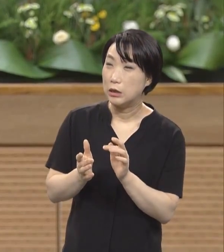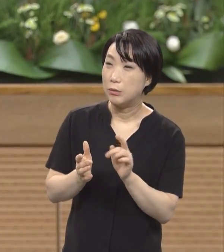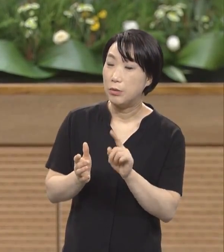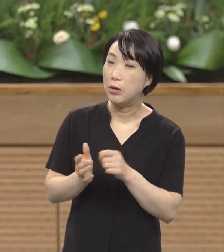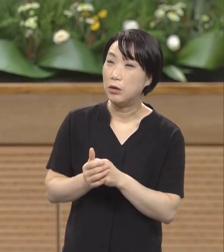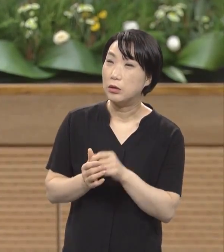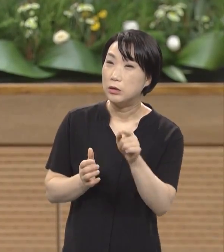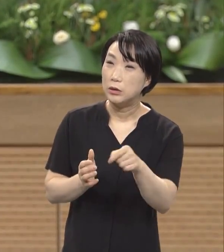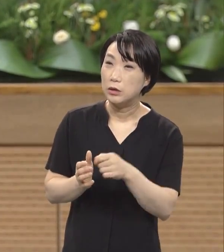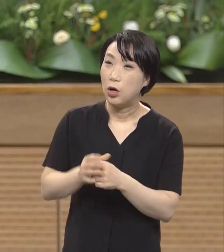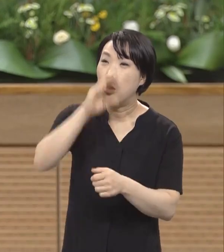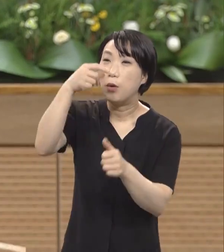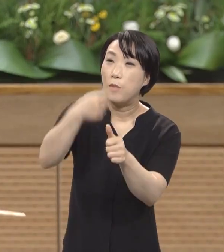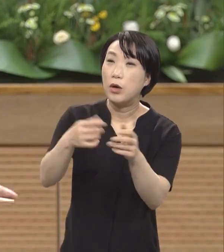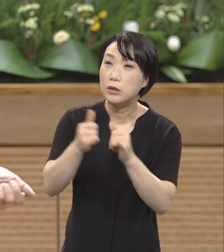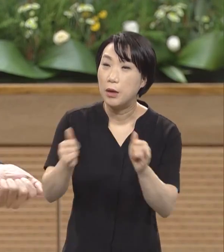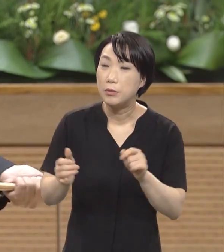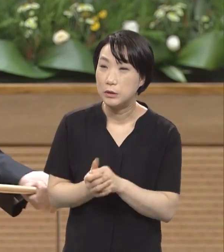죽여야 마땅하다.